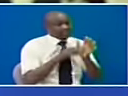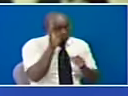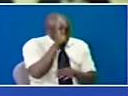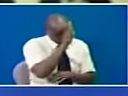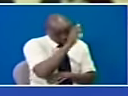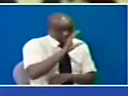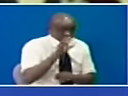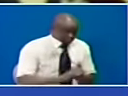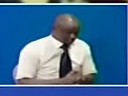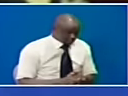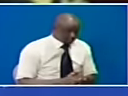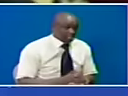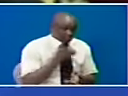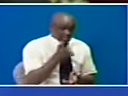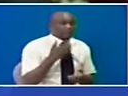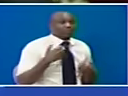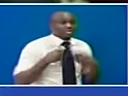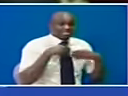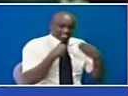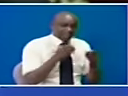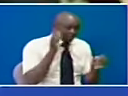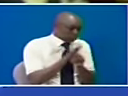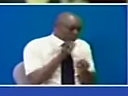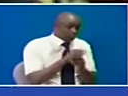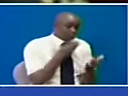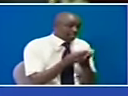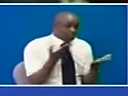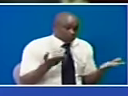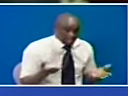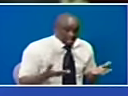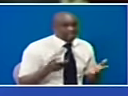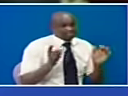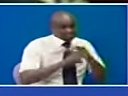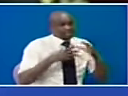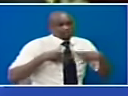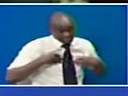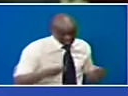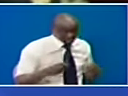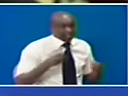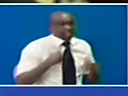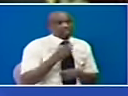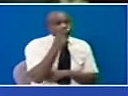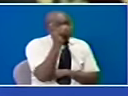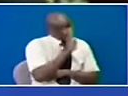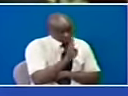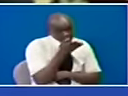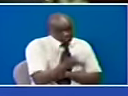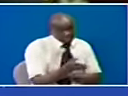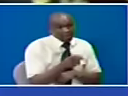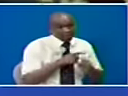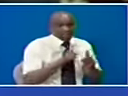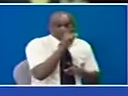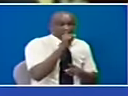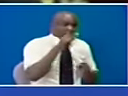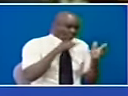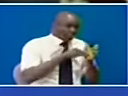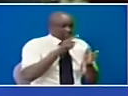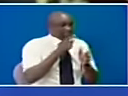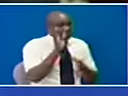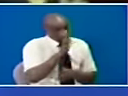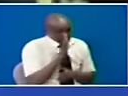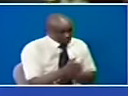County, unapata kwamba tunapeana pesa nyingi sana katika Wizara ya Afya karibu bilioni 2 lakini karibu bilioni 1 na kitu